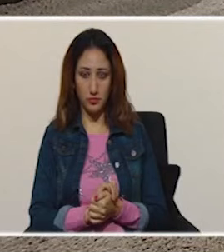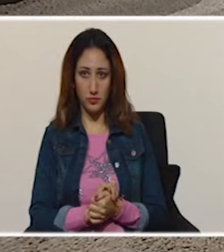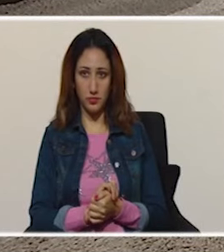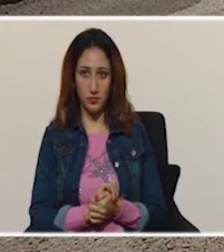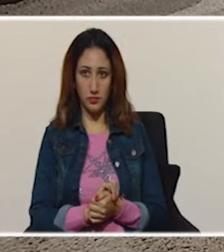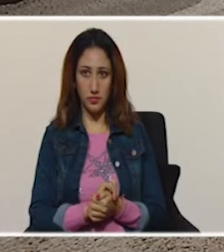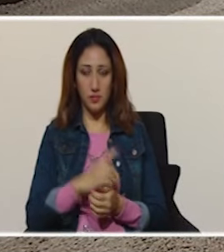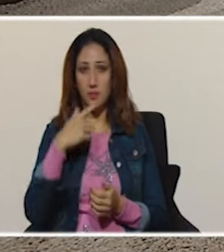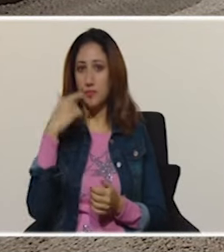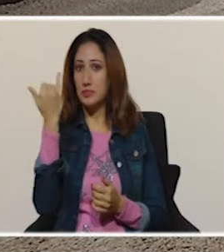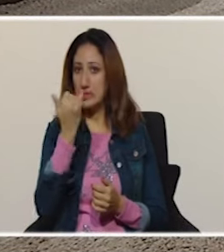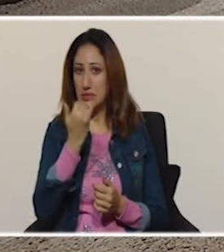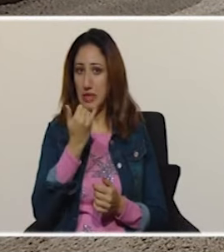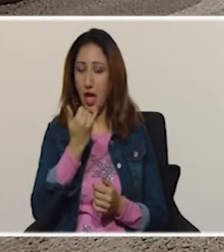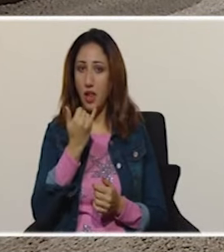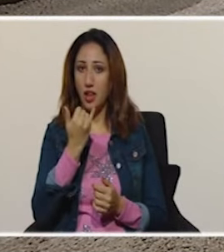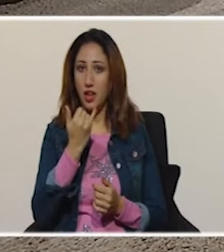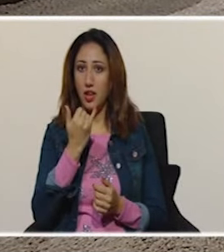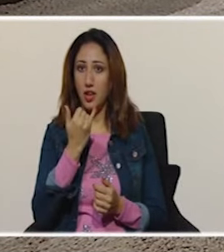كثير سلس ودبلوماسي صراحه هو.